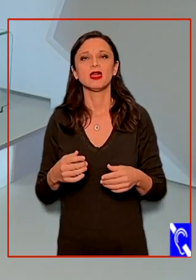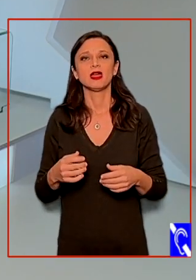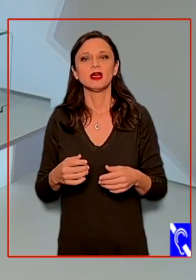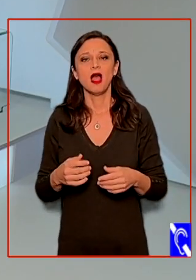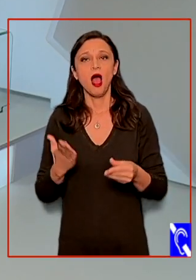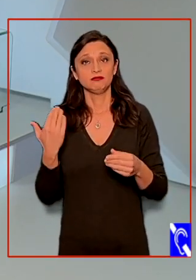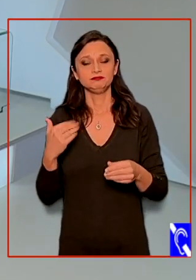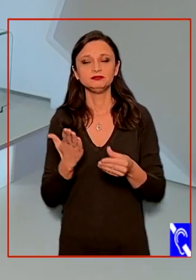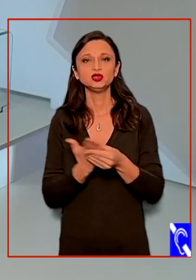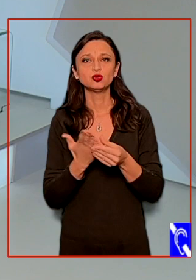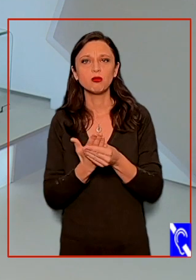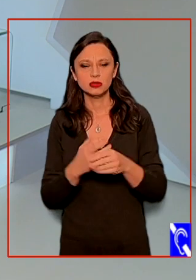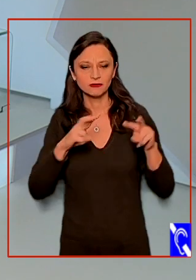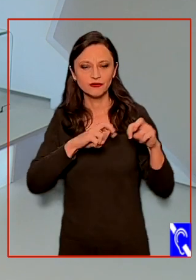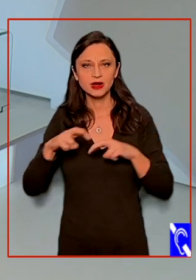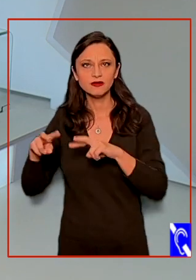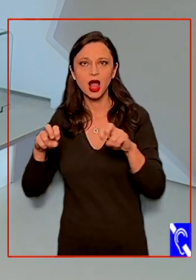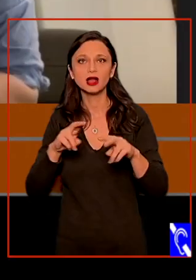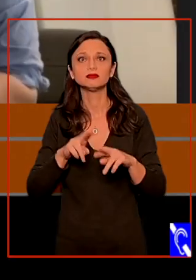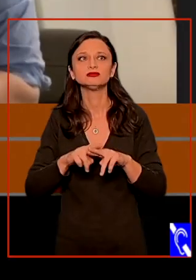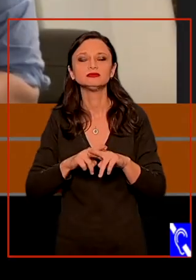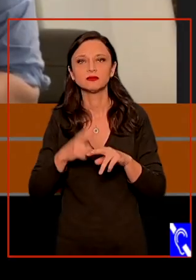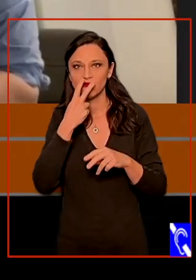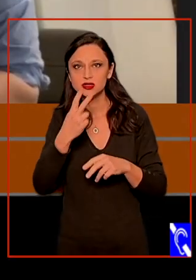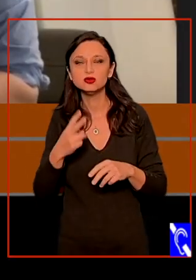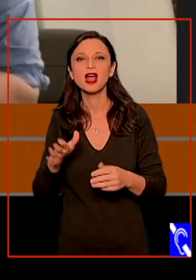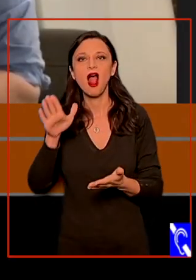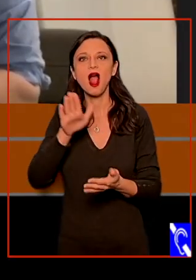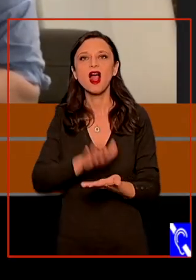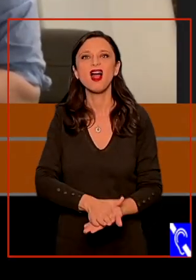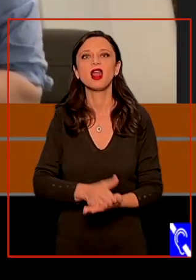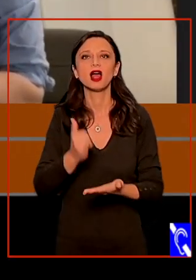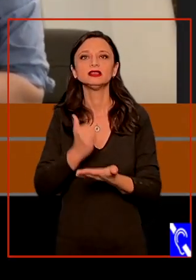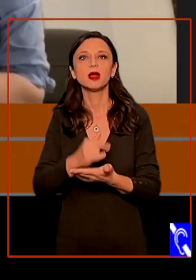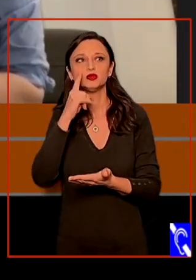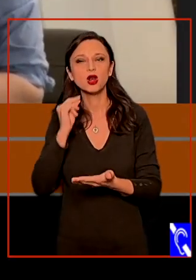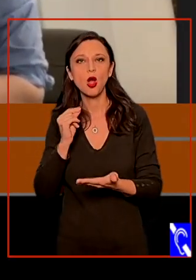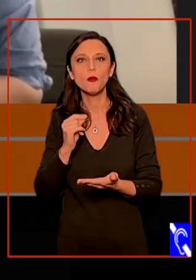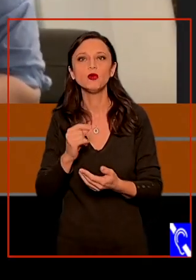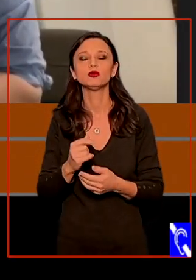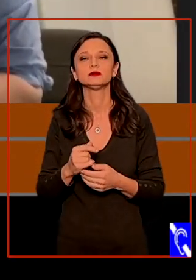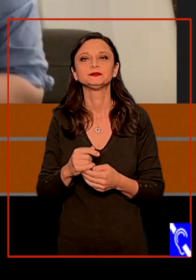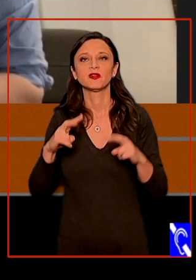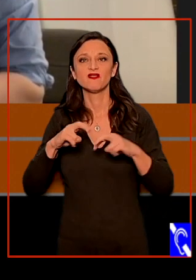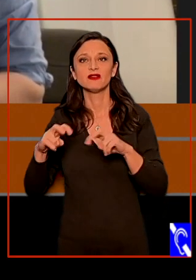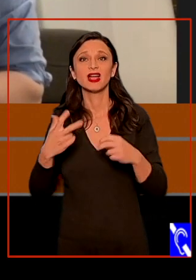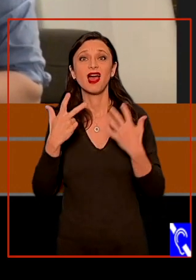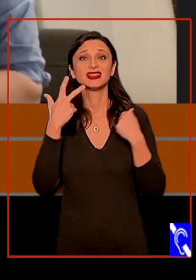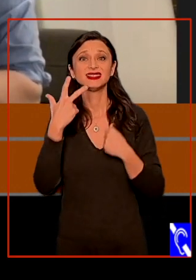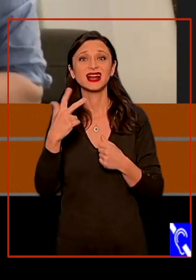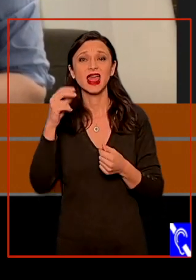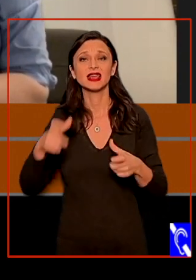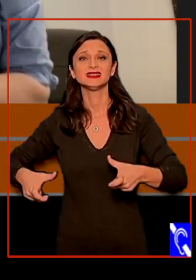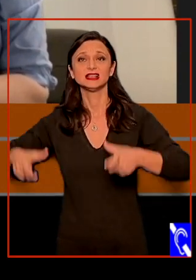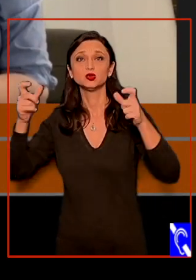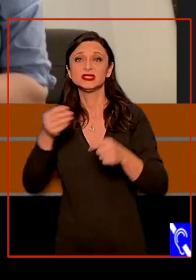care sunt încălcate drepturile omului în trei instituții private, dar finanțate din bani